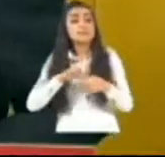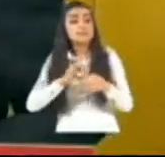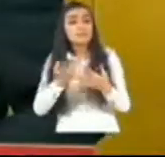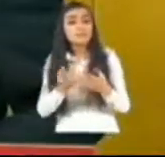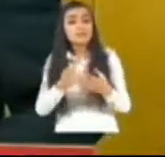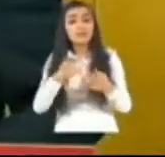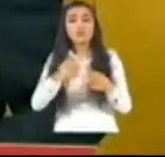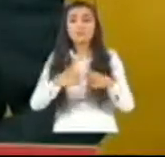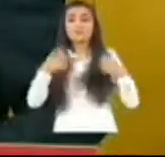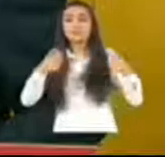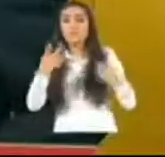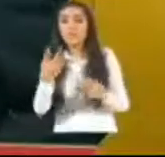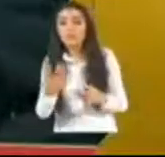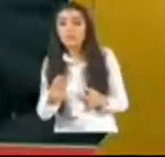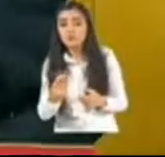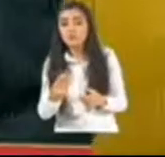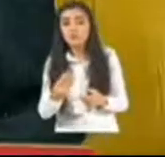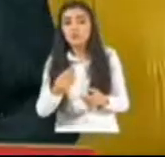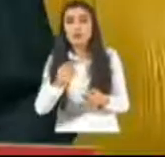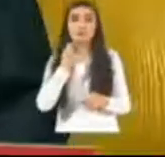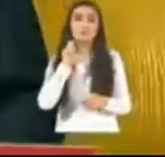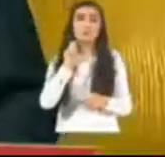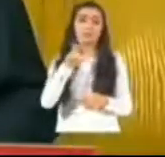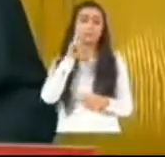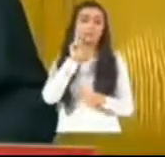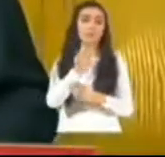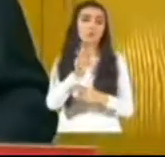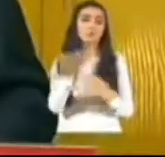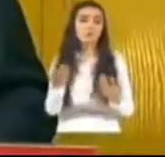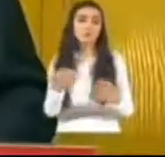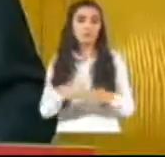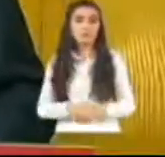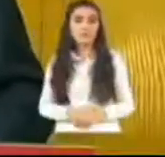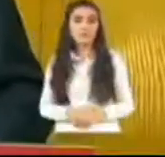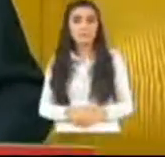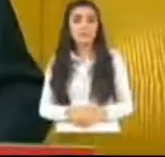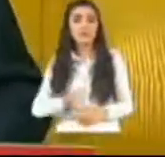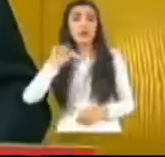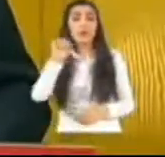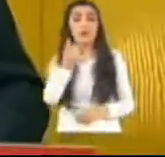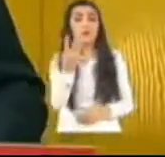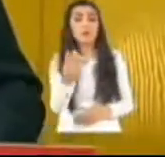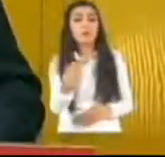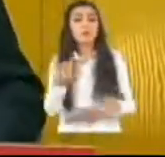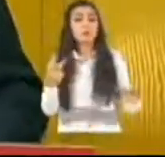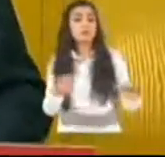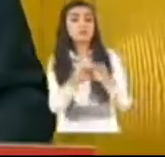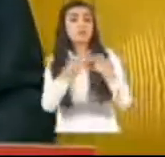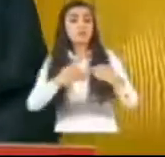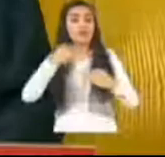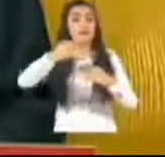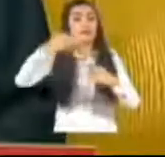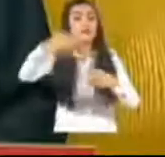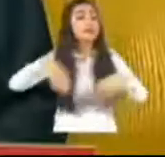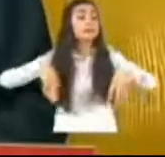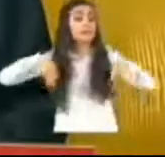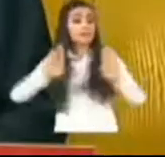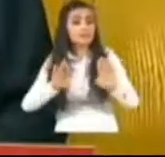hangi tür gelişmelerin olacağı mutlaka görülecektir. Önemli olan çatışmayı ertelemek